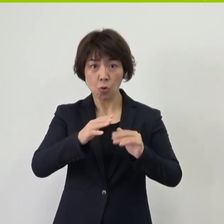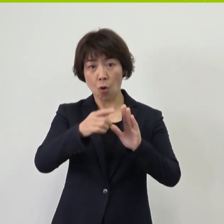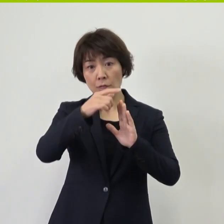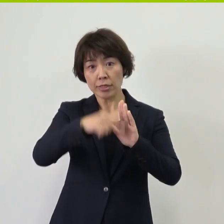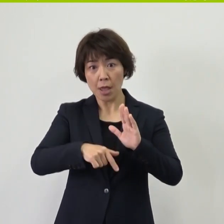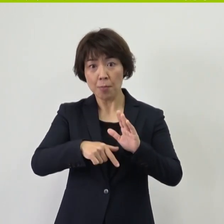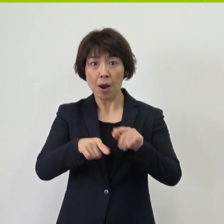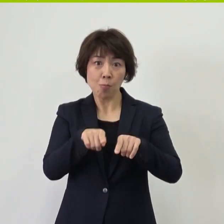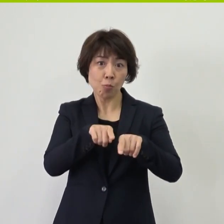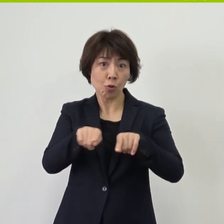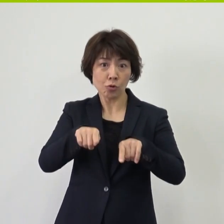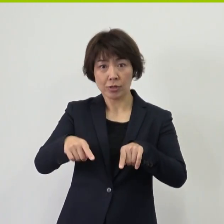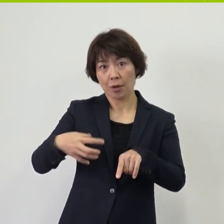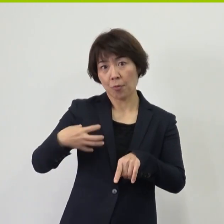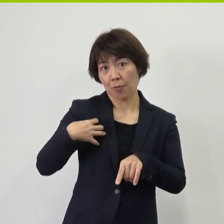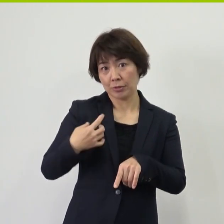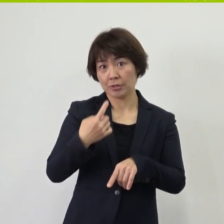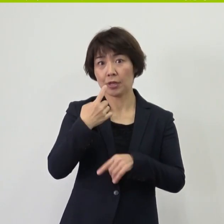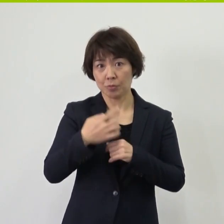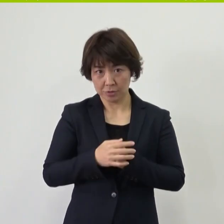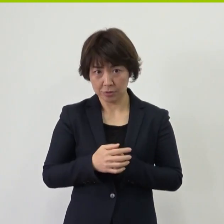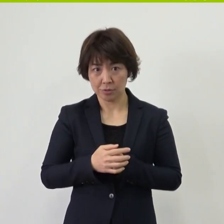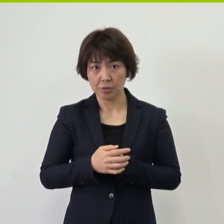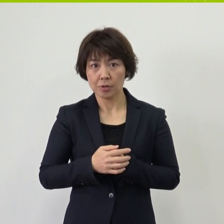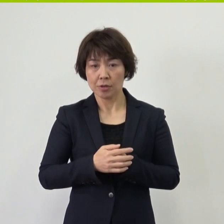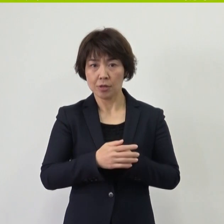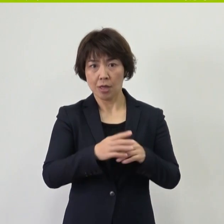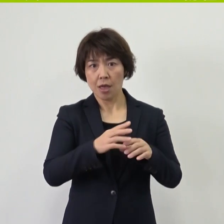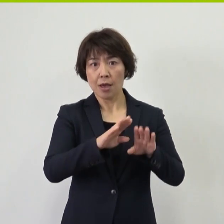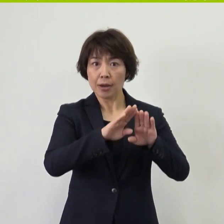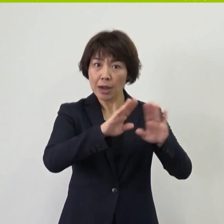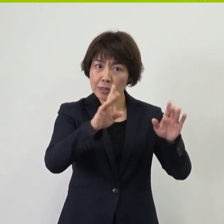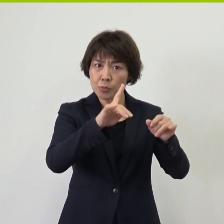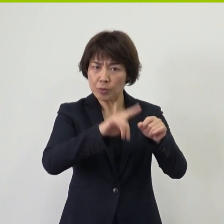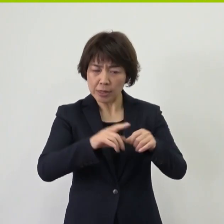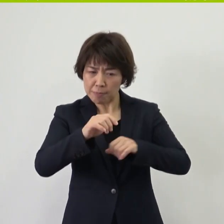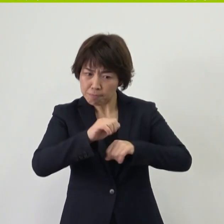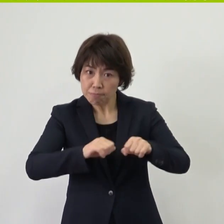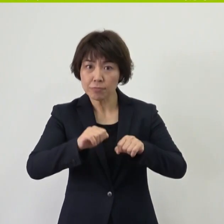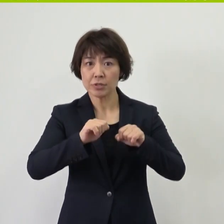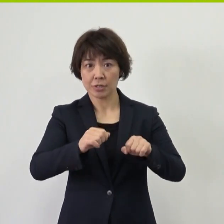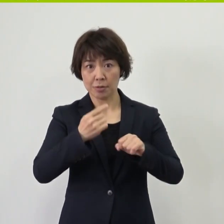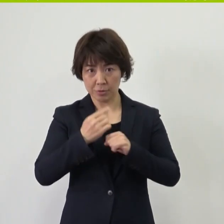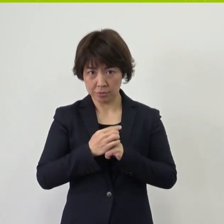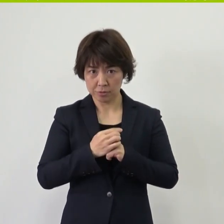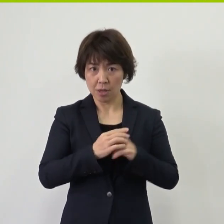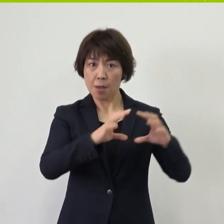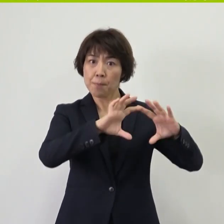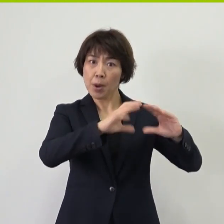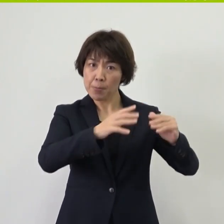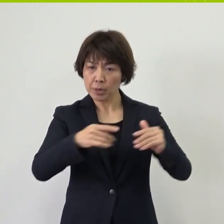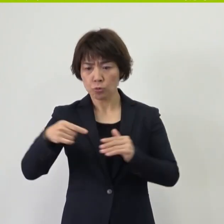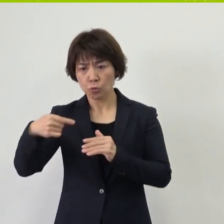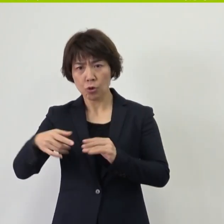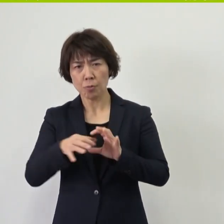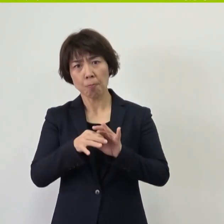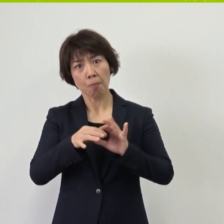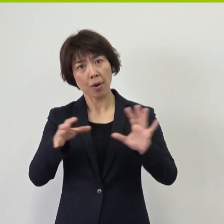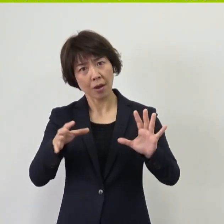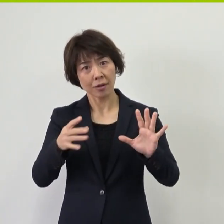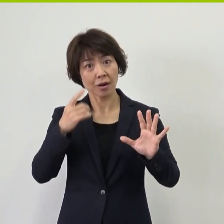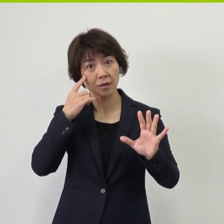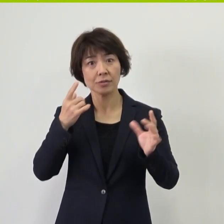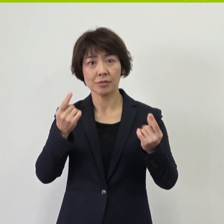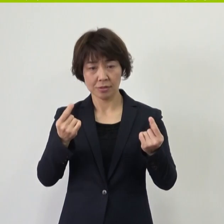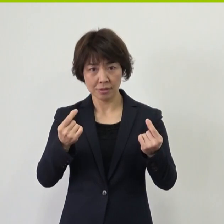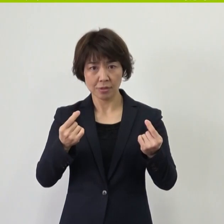ューサーも務めておりまして、それに向けても今鋭意動いているんですけれども、一見万博と教育って関係ないかもしれないん